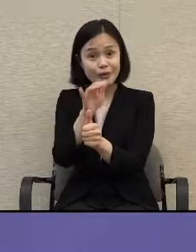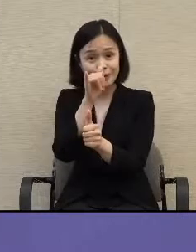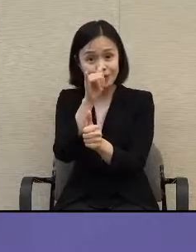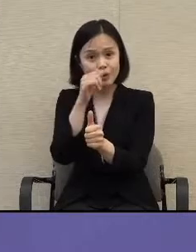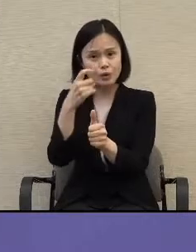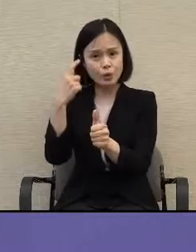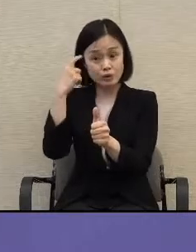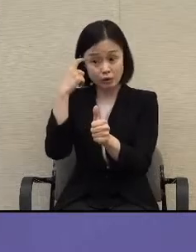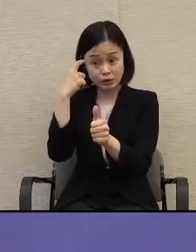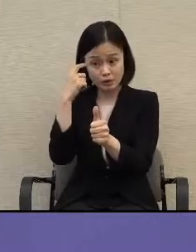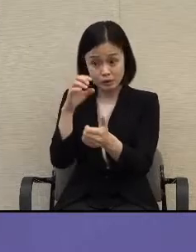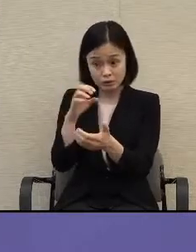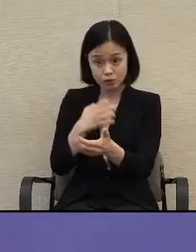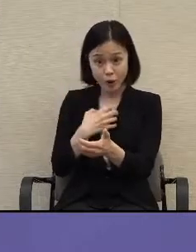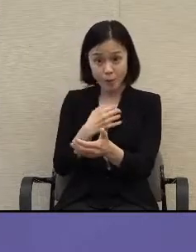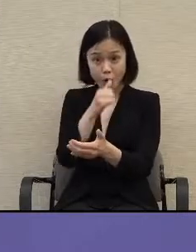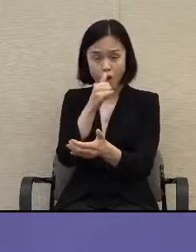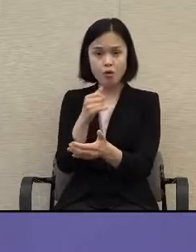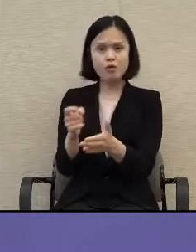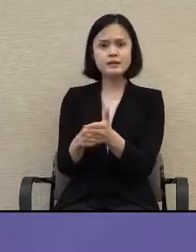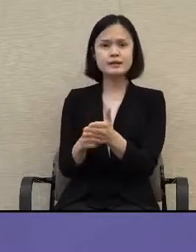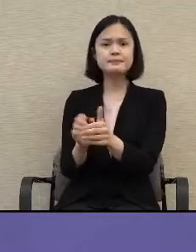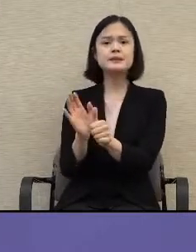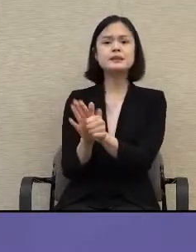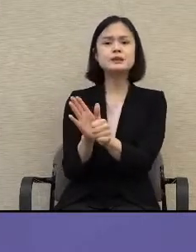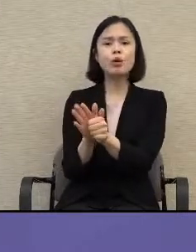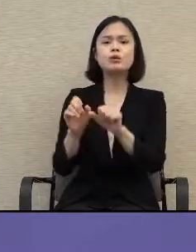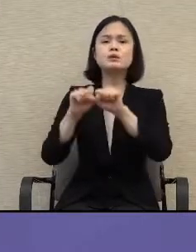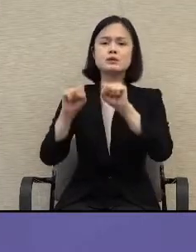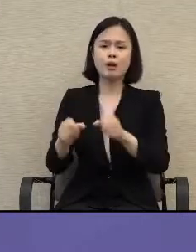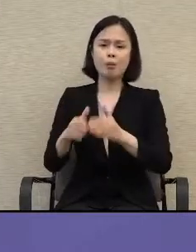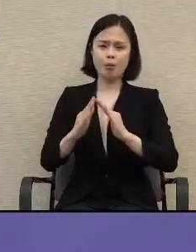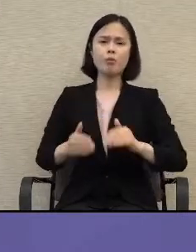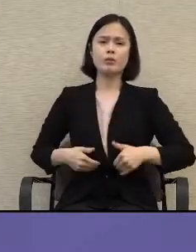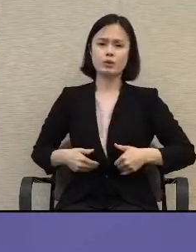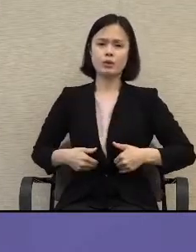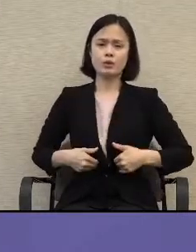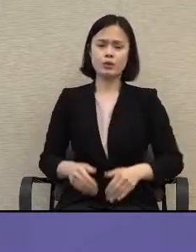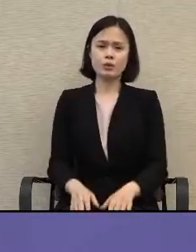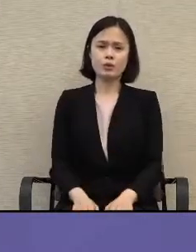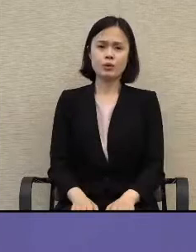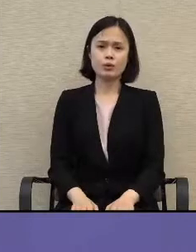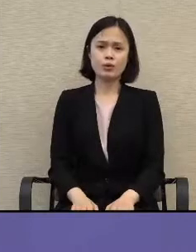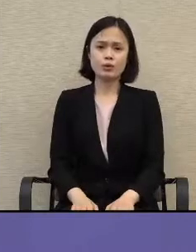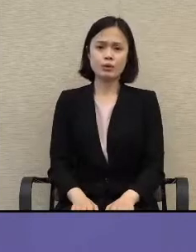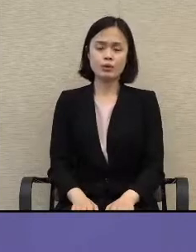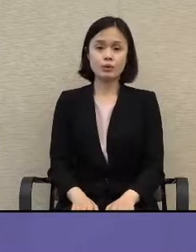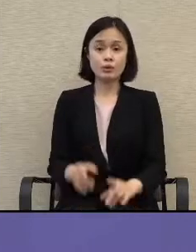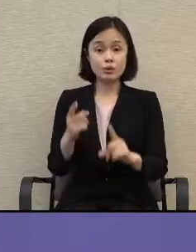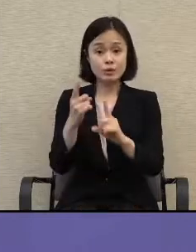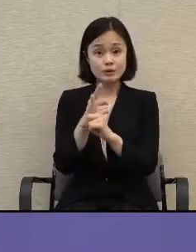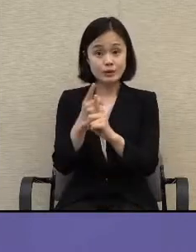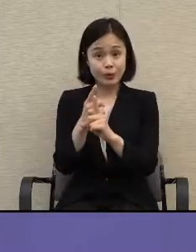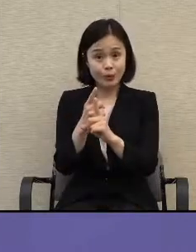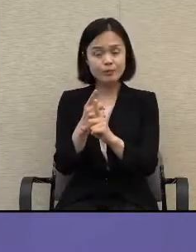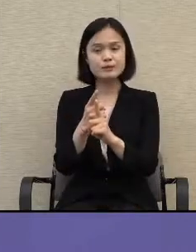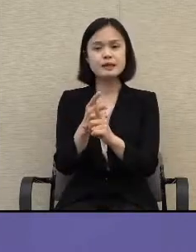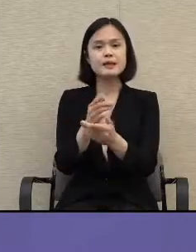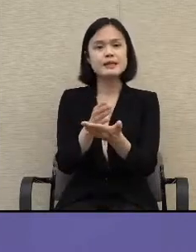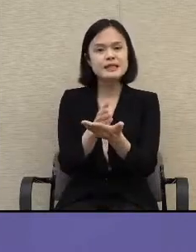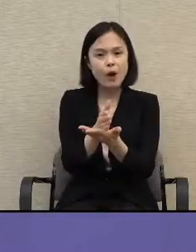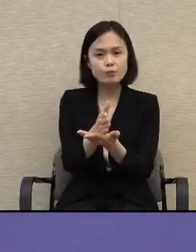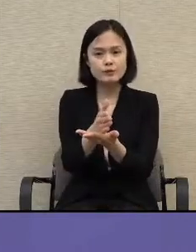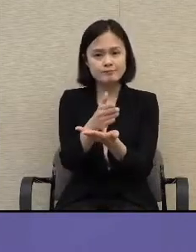위기 응급 개입의 체계라는 것이 강화되어야 하는 필요성도 분명히 존재하고, 치료 안에서도 전문화된 그리고